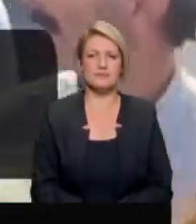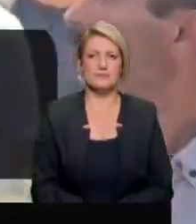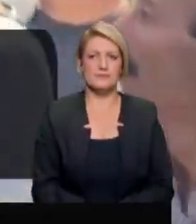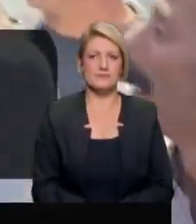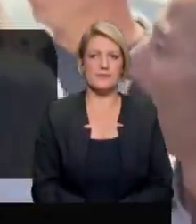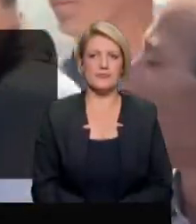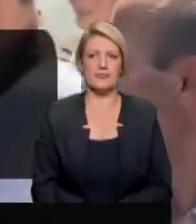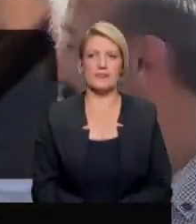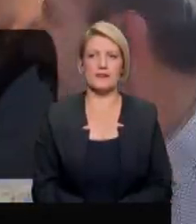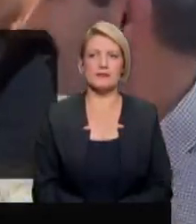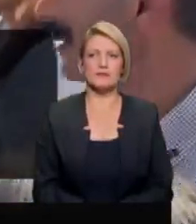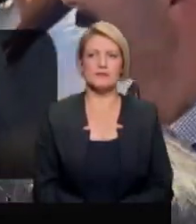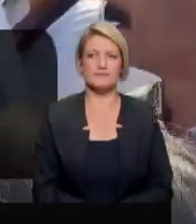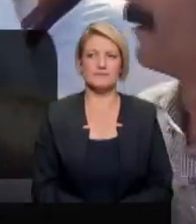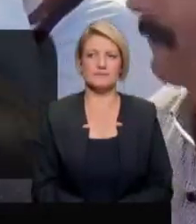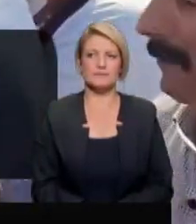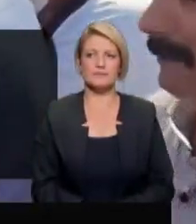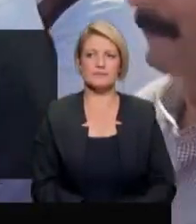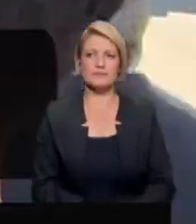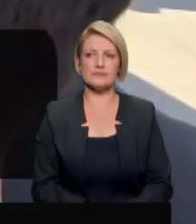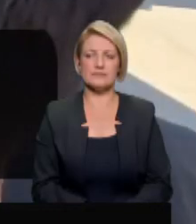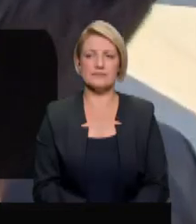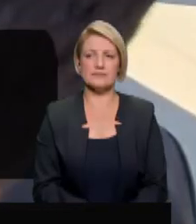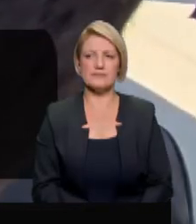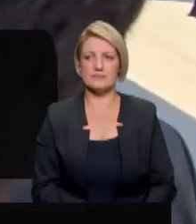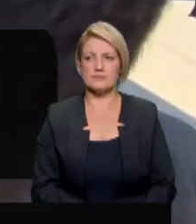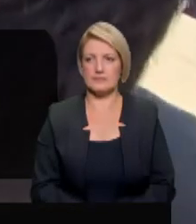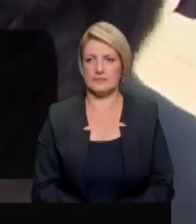yav sen Şin sana